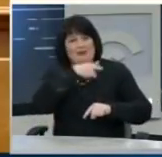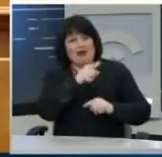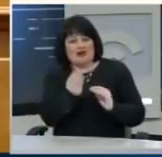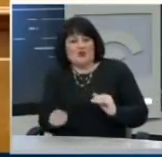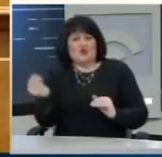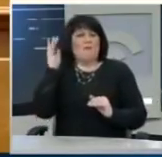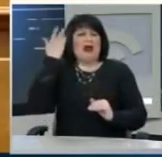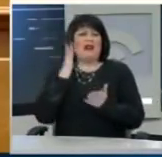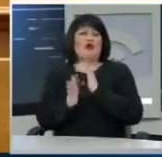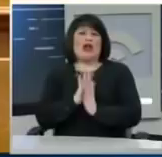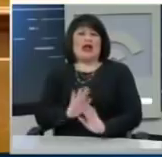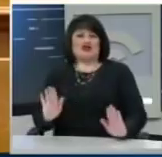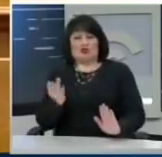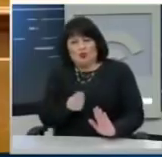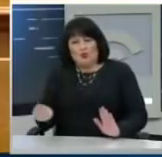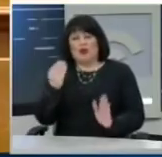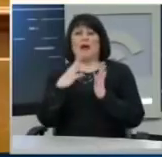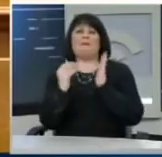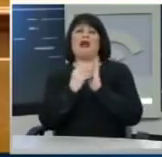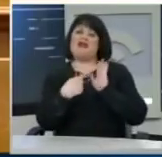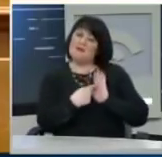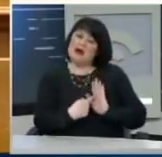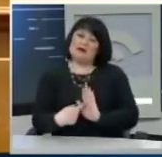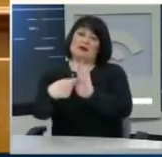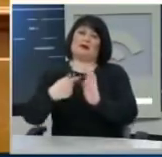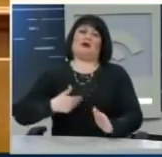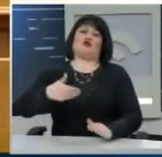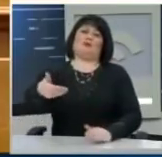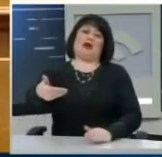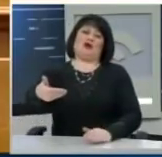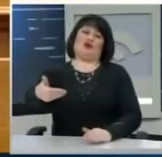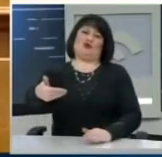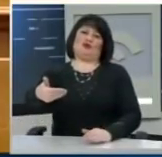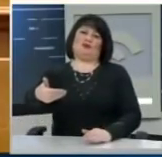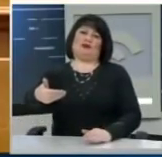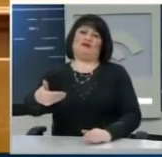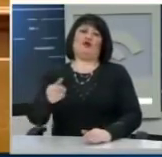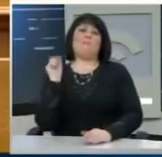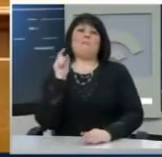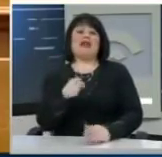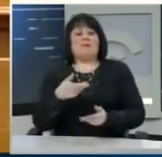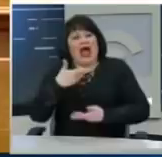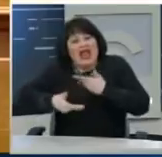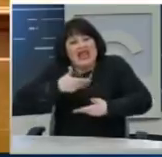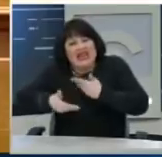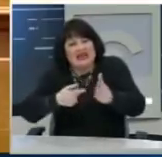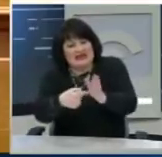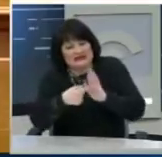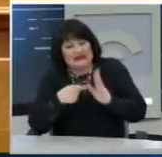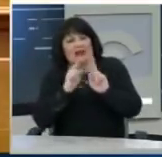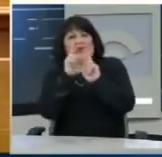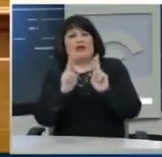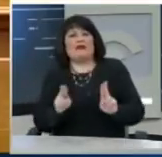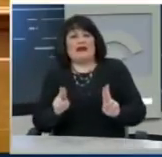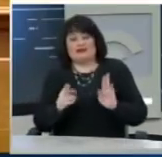υπερβούμε το παρελθόν και να δώσουμε ένα παράδειγμα για το μέλλον. Δίνει ένα διεθνιστικό μήνυμα αλληλεγγύης σε